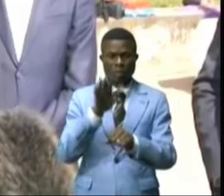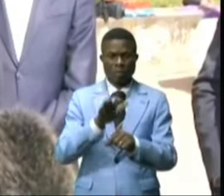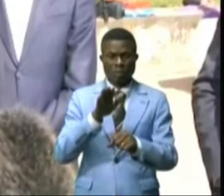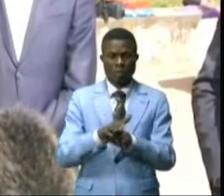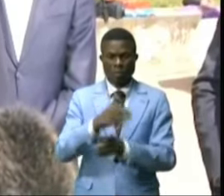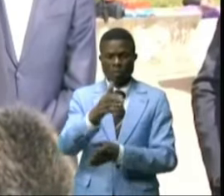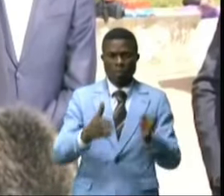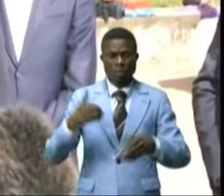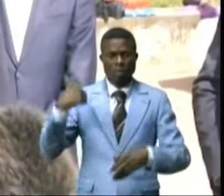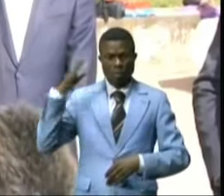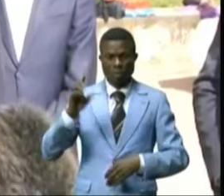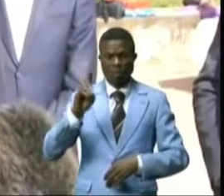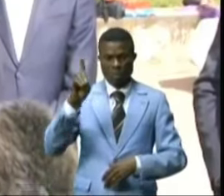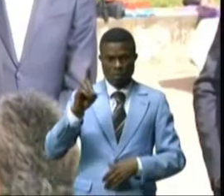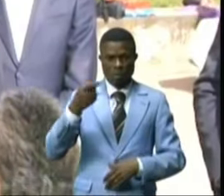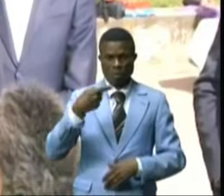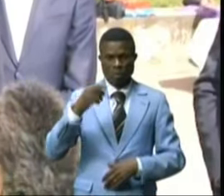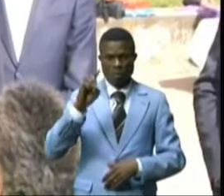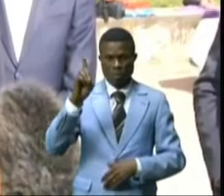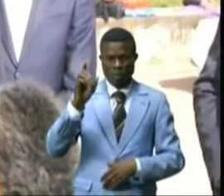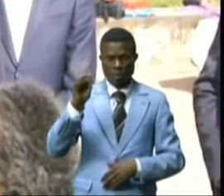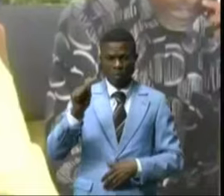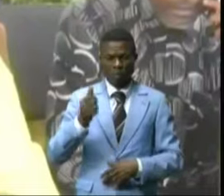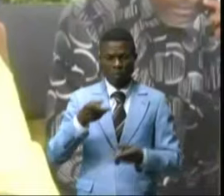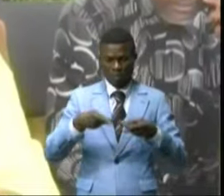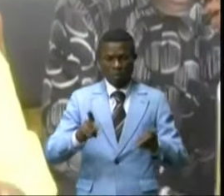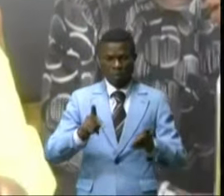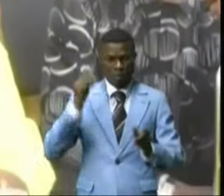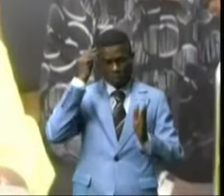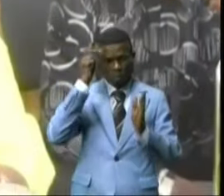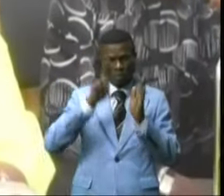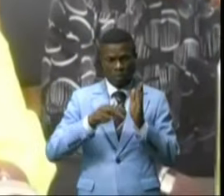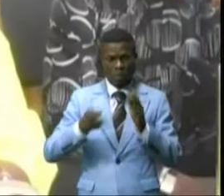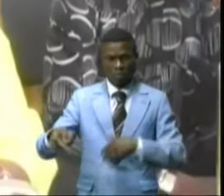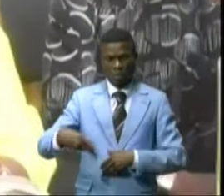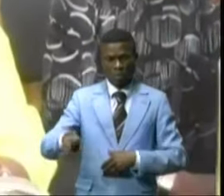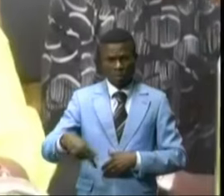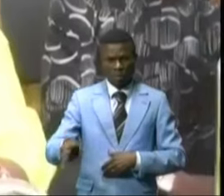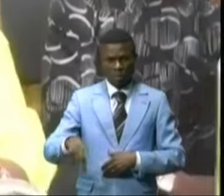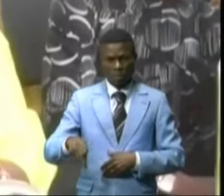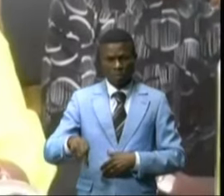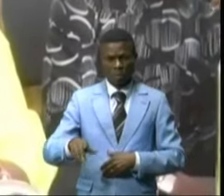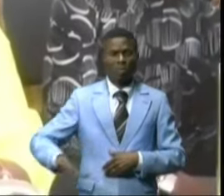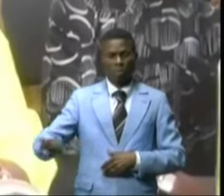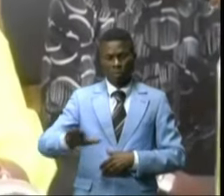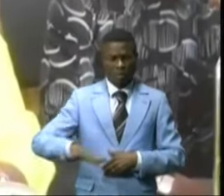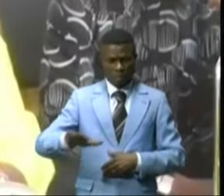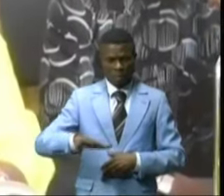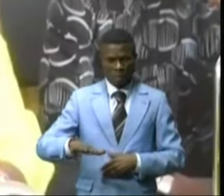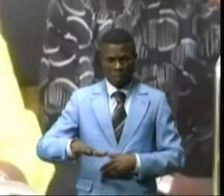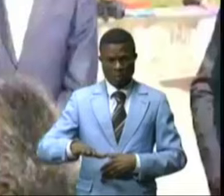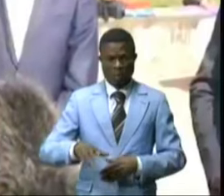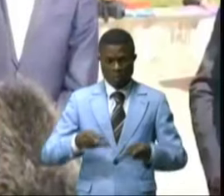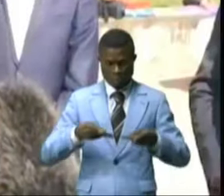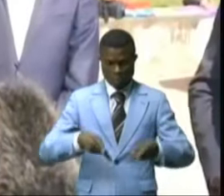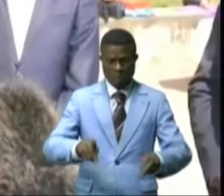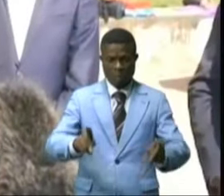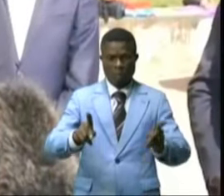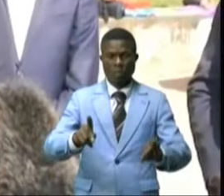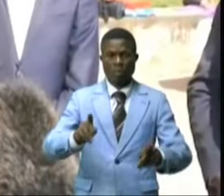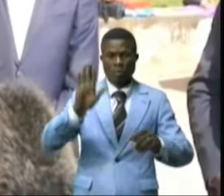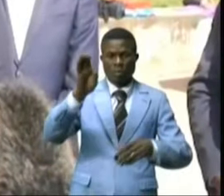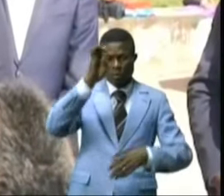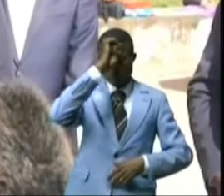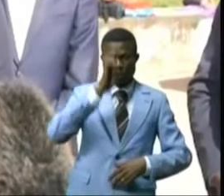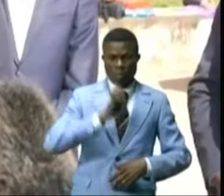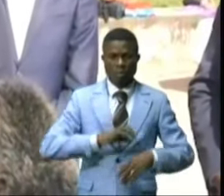la DGDA, permet au gouvernement de la République, sous l'autorité et l'impulsion de son Excellence, Monsieur le